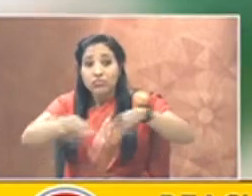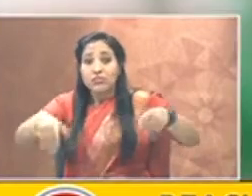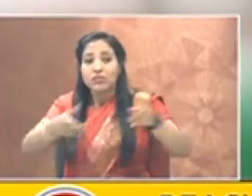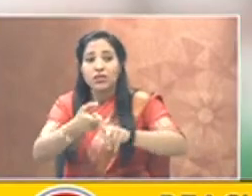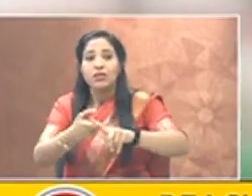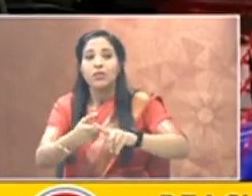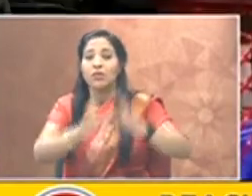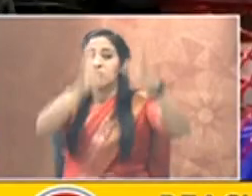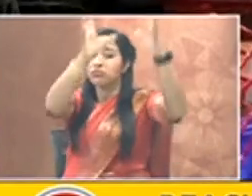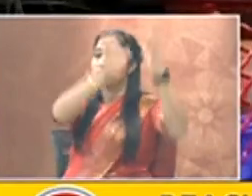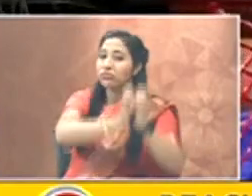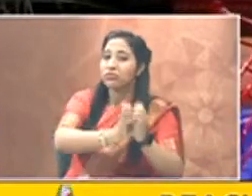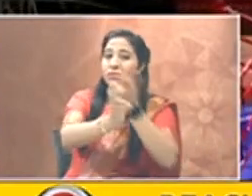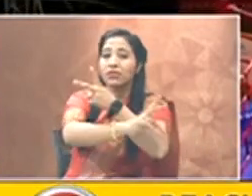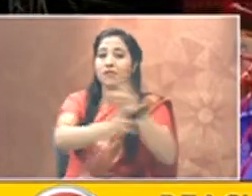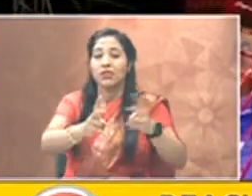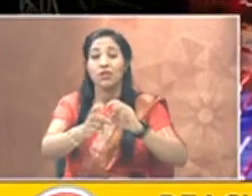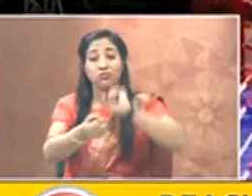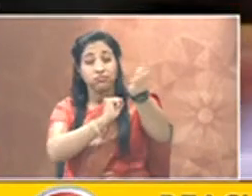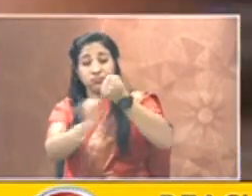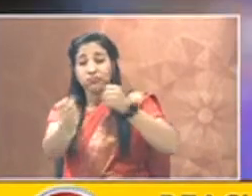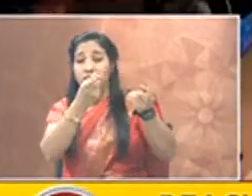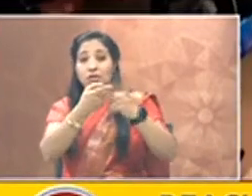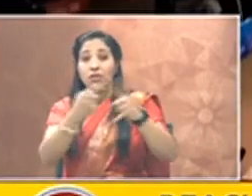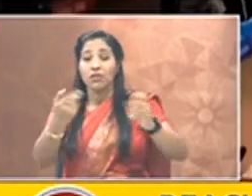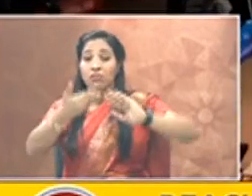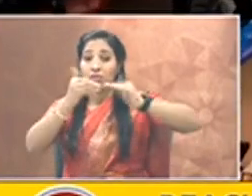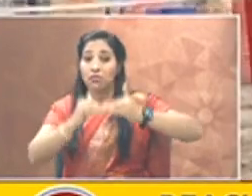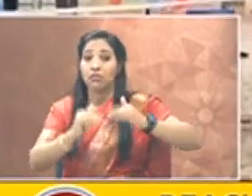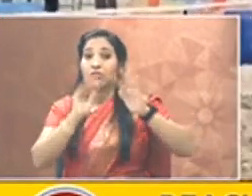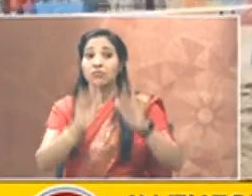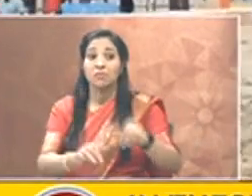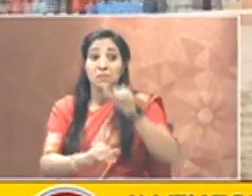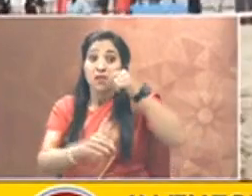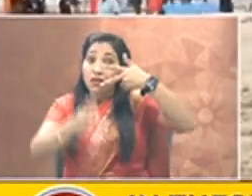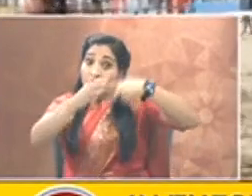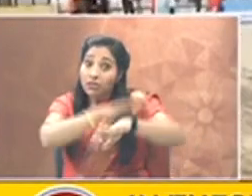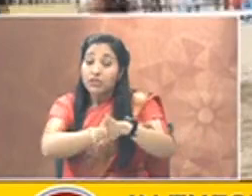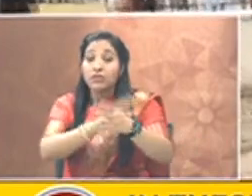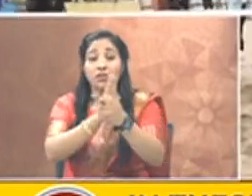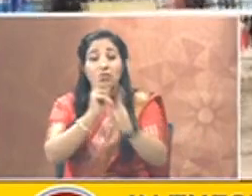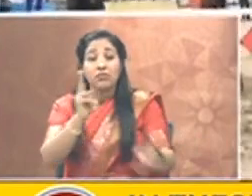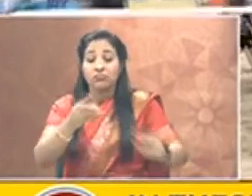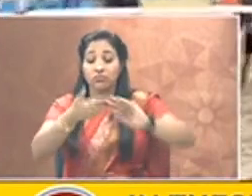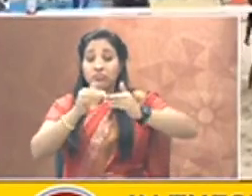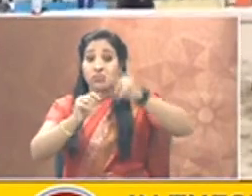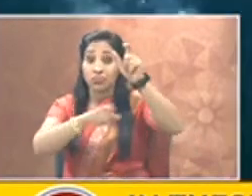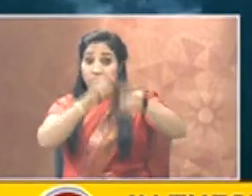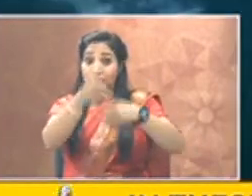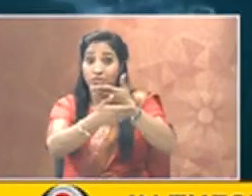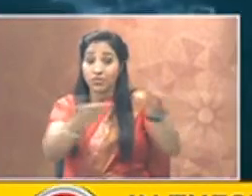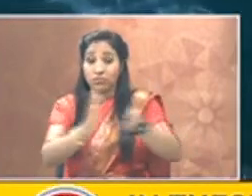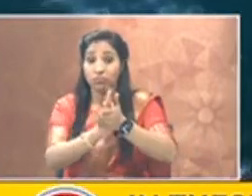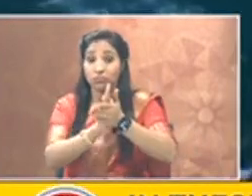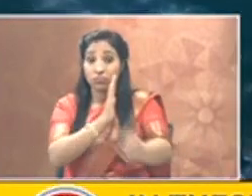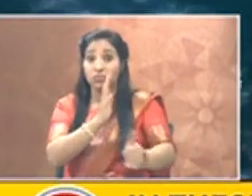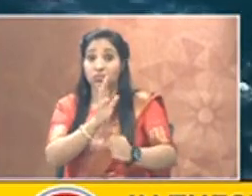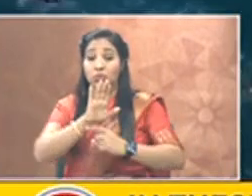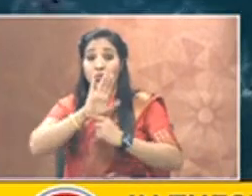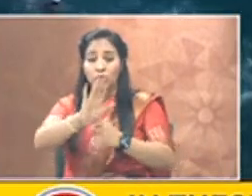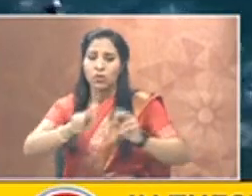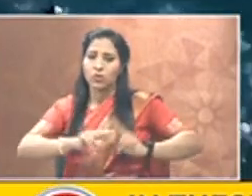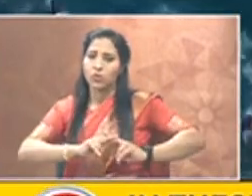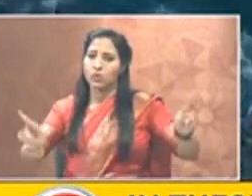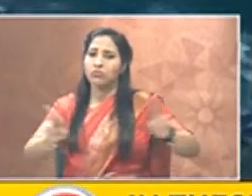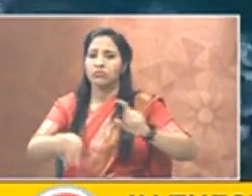सॉकर और बीच बॉक्सिंग जैसे कंपटीशन हुए। इनमें हर प्रतियोगी को अपनी प्रतिभा दिखाने का